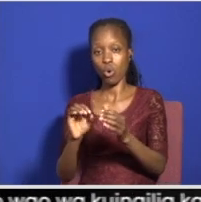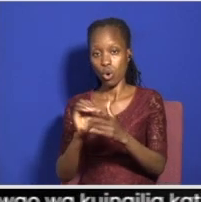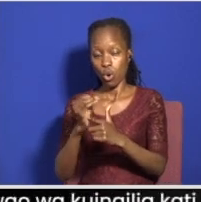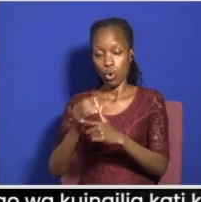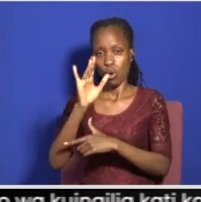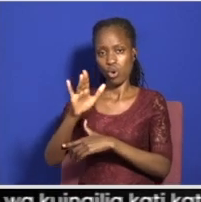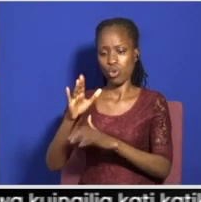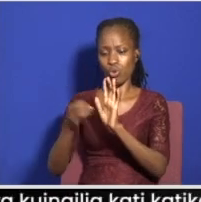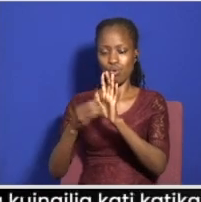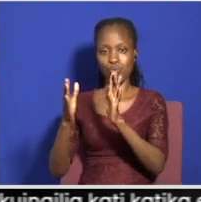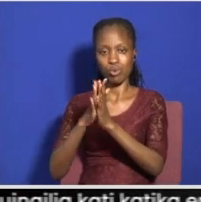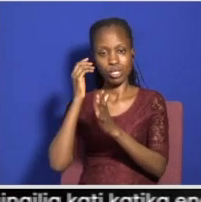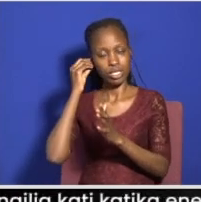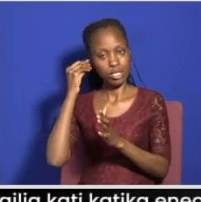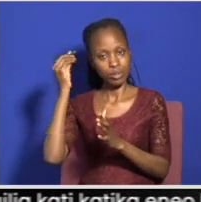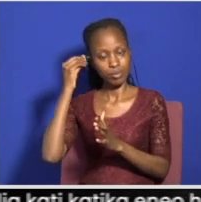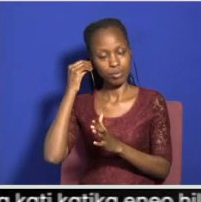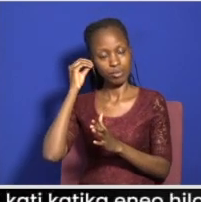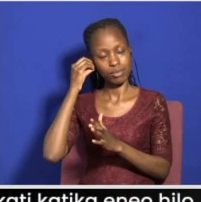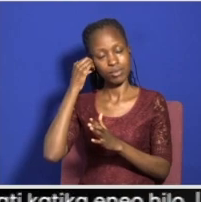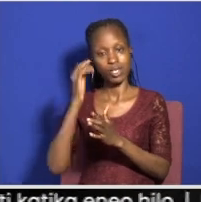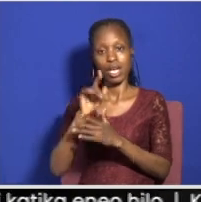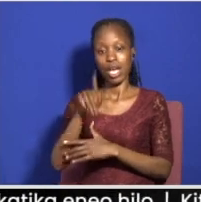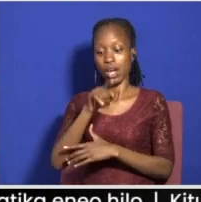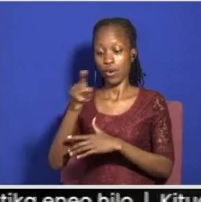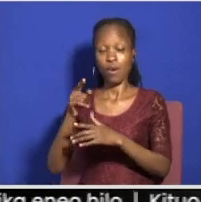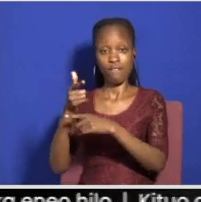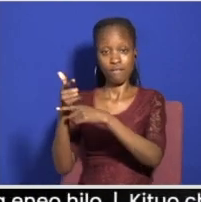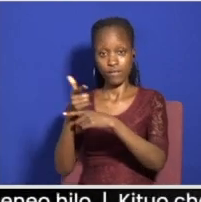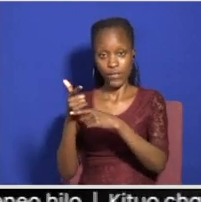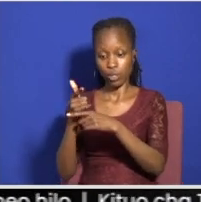wale ambao wanatumia mtandao wa TikTok kupotosha jamii?